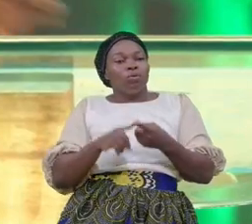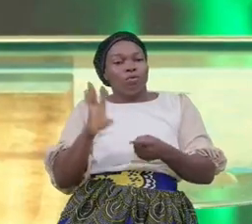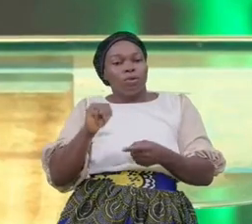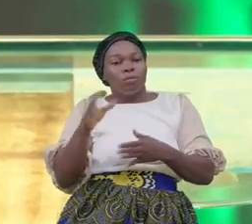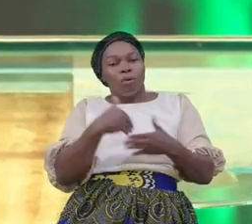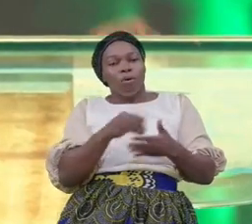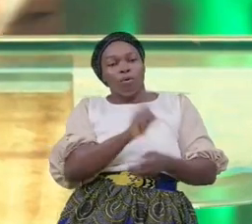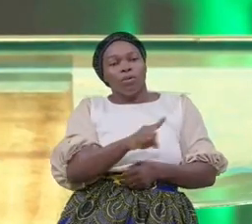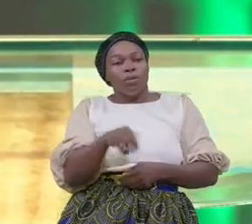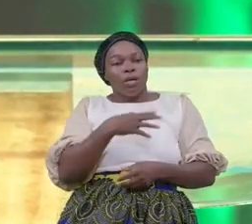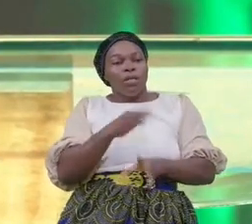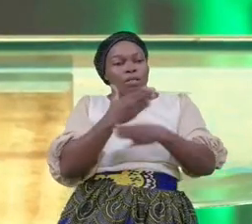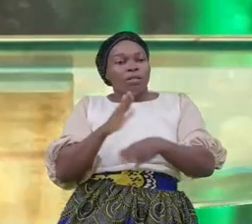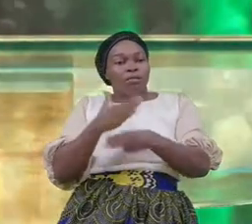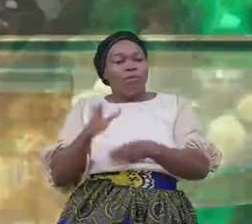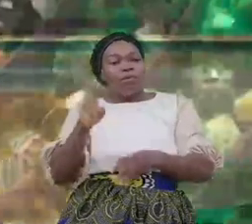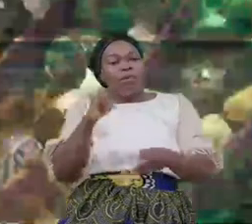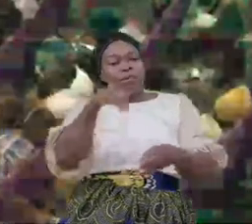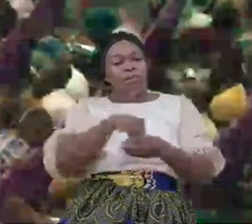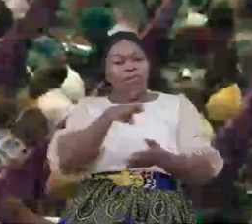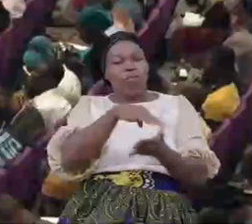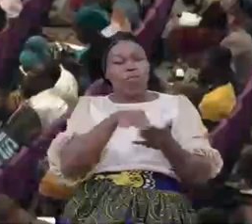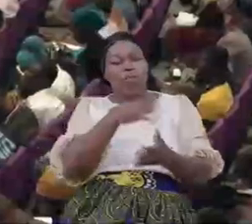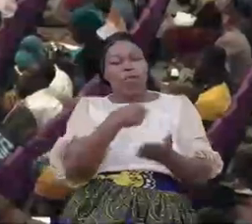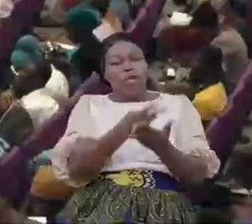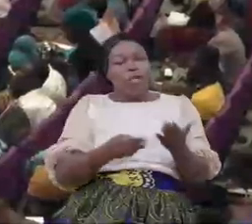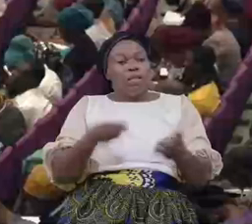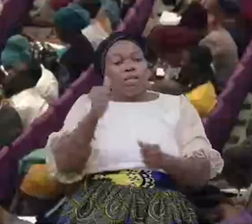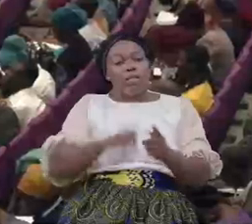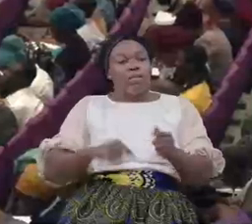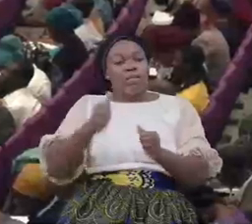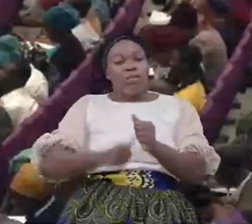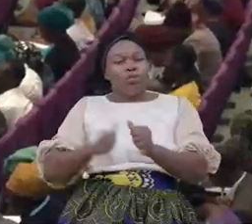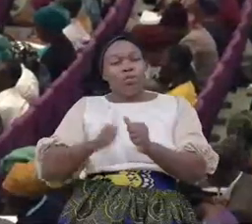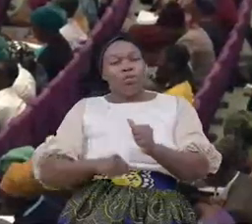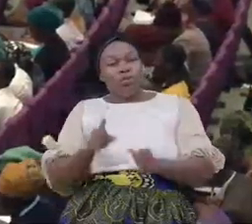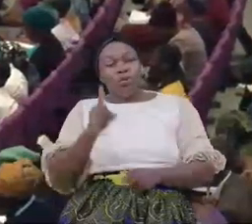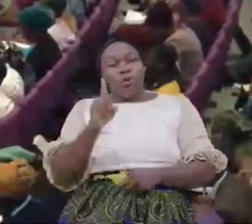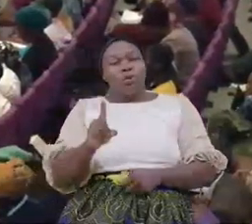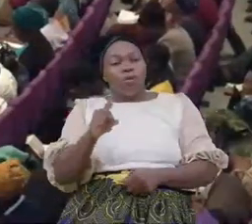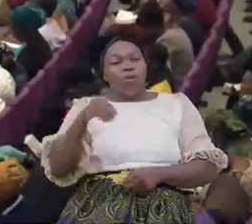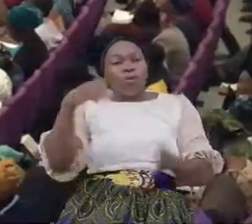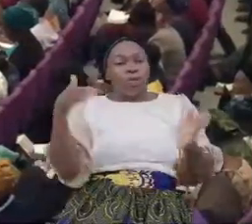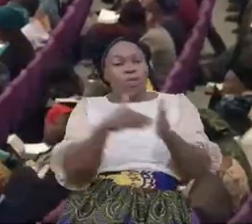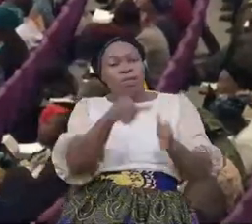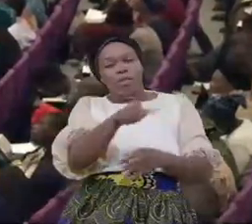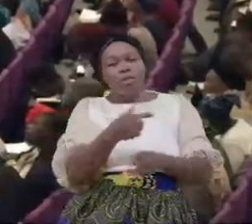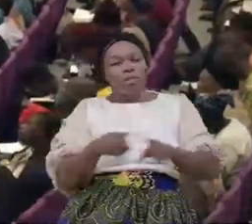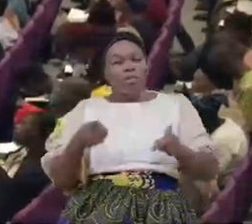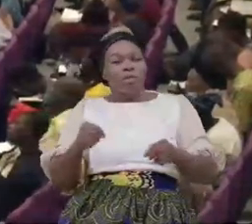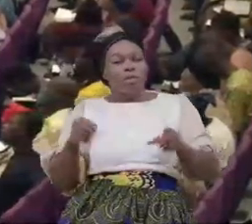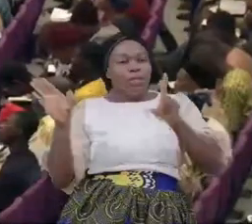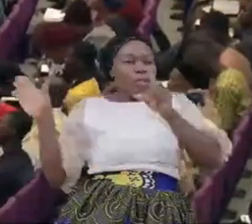milieu et mit chaque morceau l'un vis-à-vis de l'autre. mais il ne